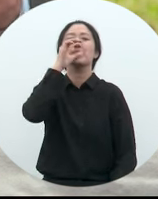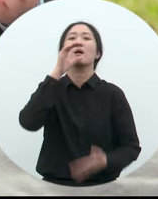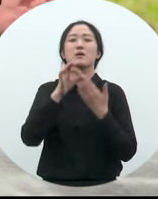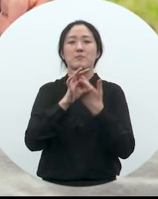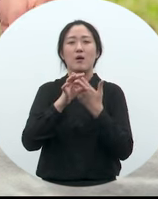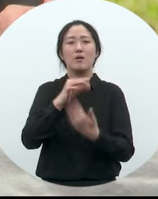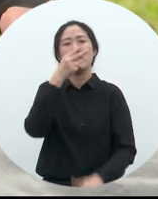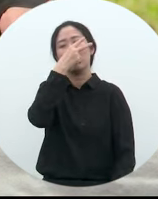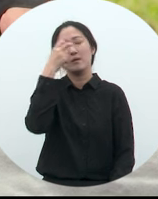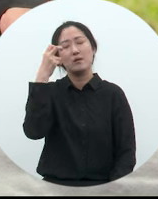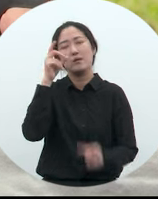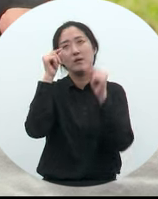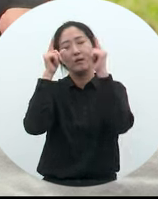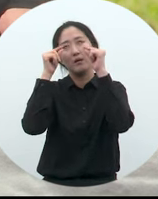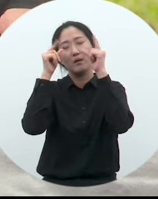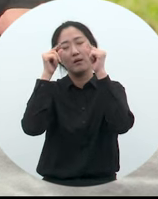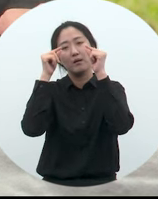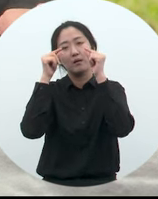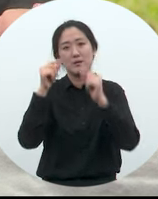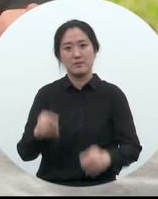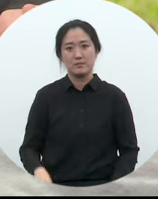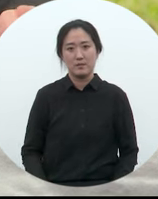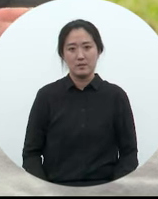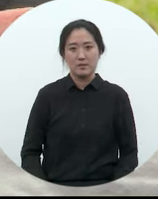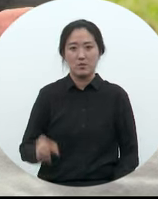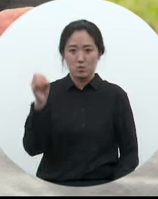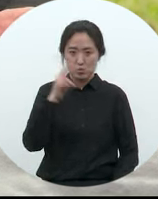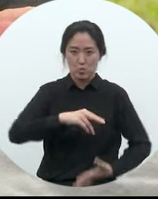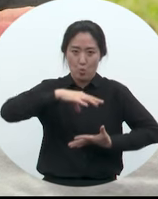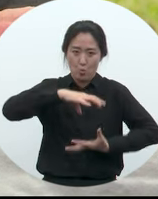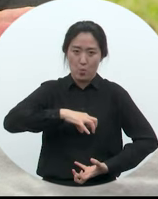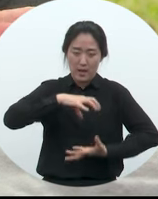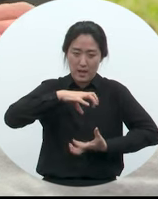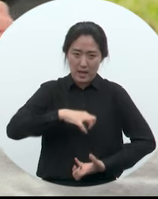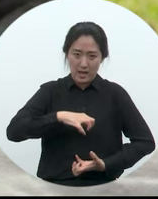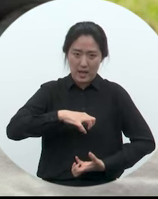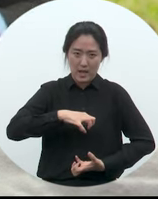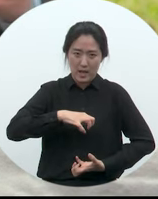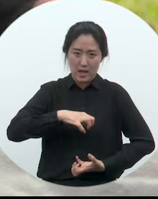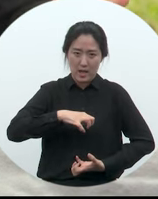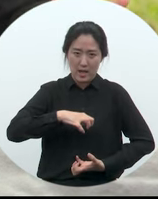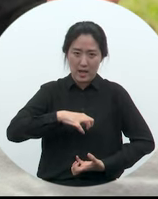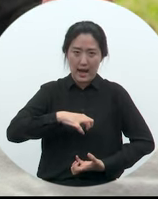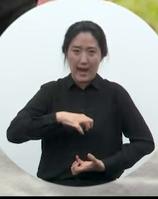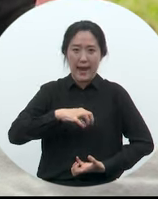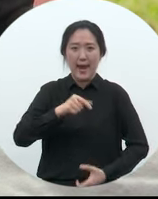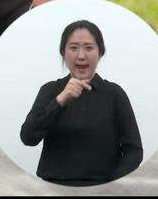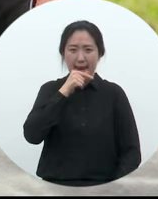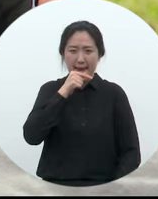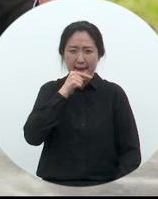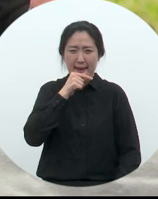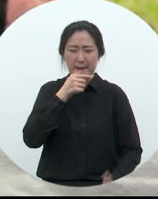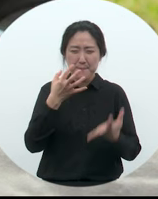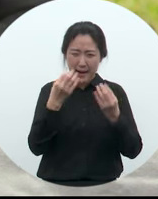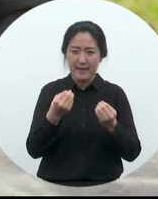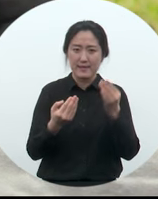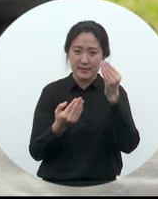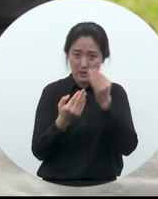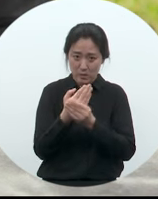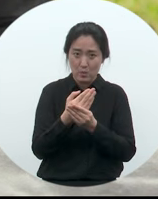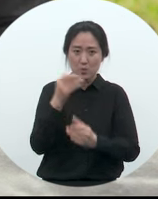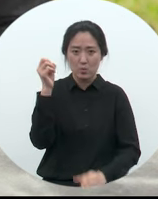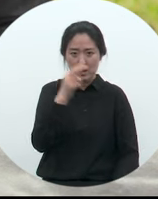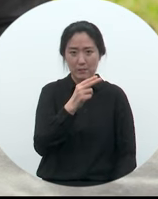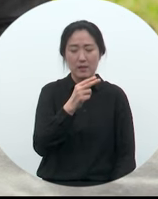되면은 불면증을 유발시킬 수 있고 또 위산 과도증이나 커피 중독이 될수 있기 때문에